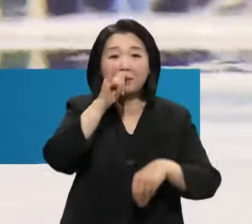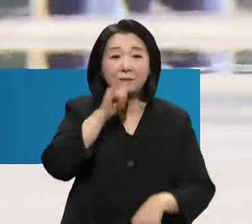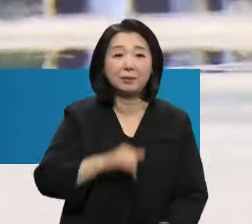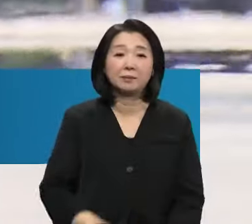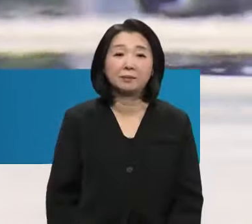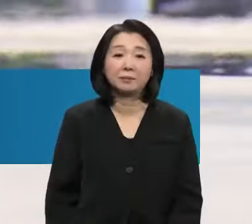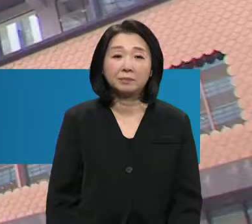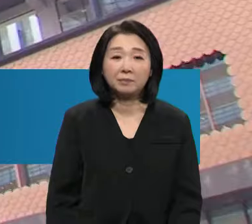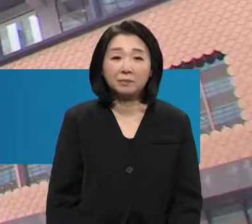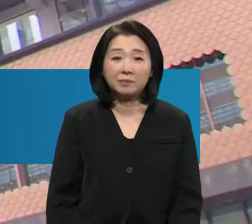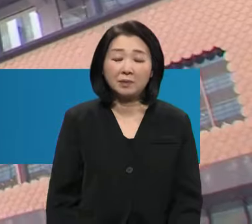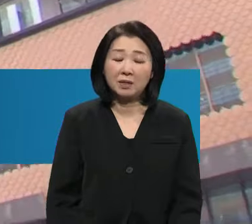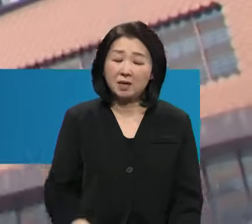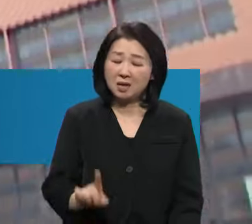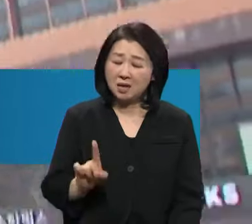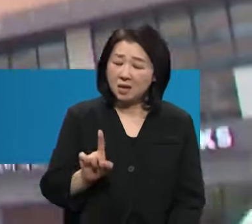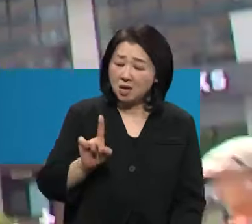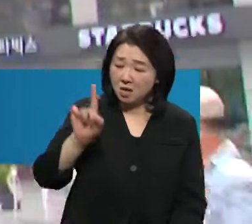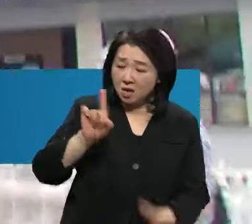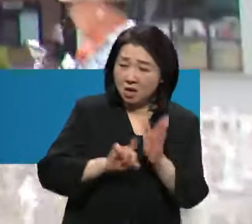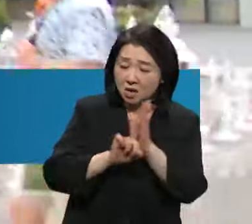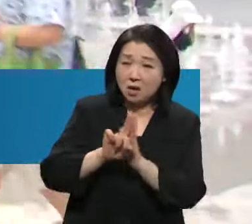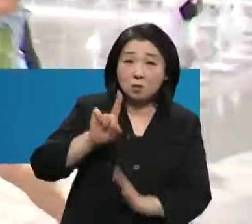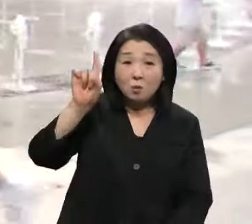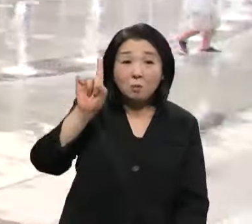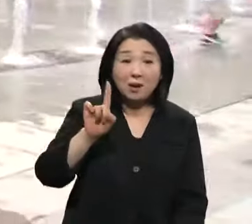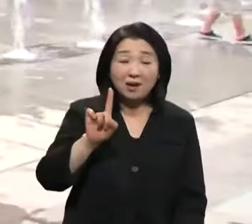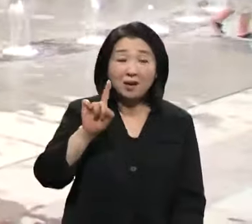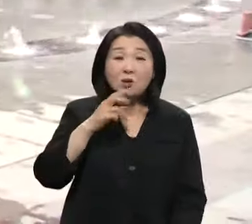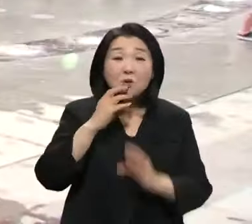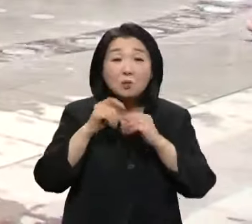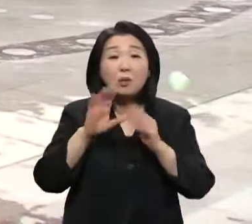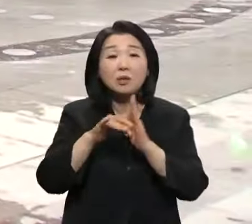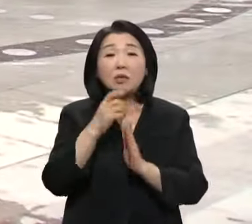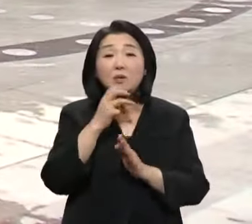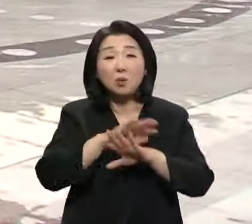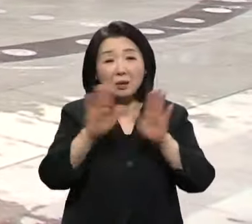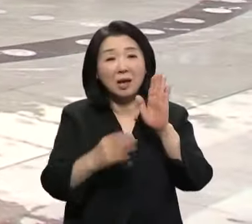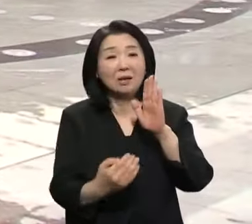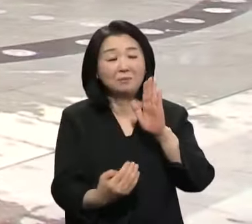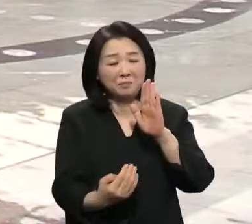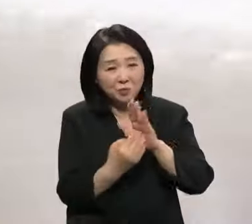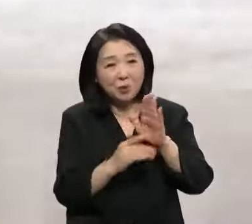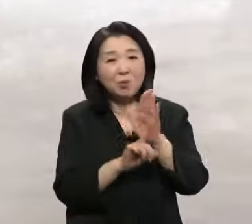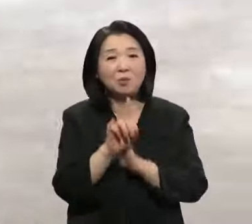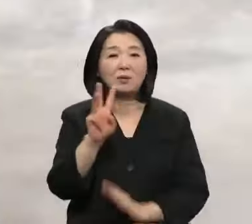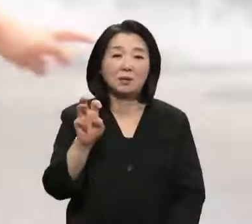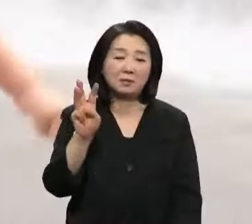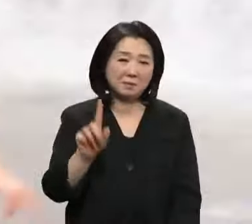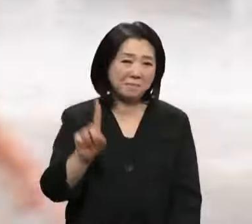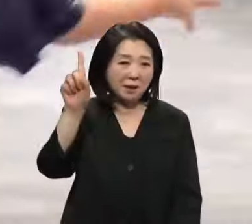있겠습니다. 당분간 높은 기온이 계속되면서 모레인 토요일엔 서울 낮 최고 기온이 33도까지 치솟겠습니다.